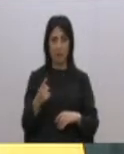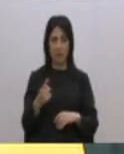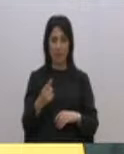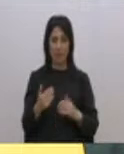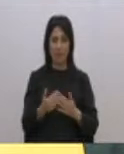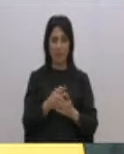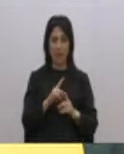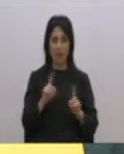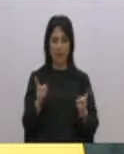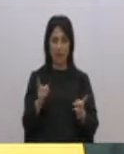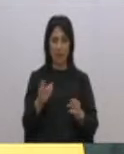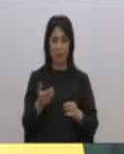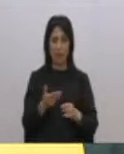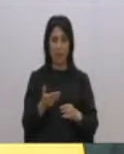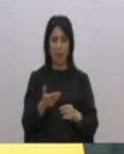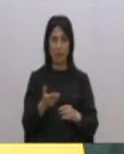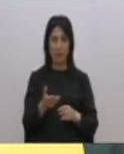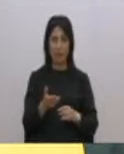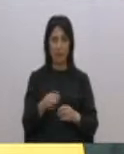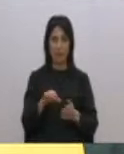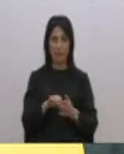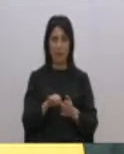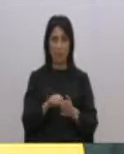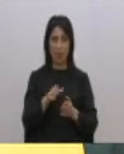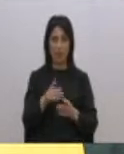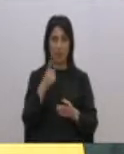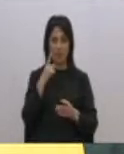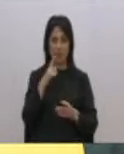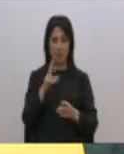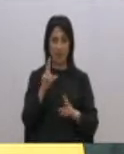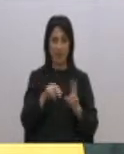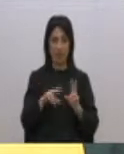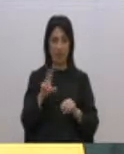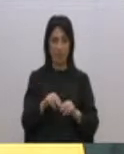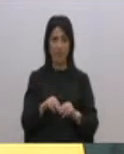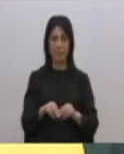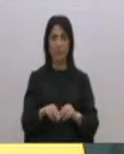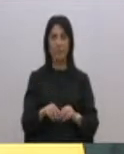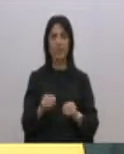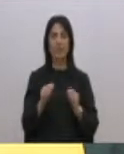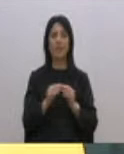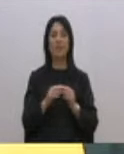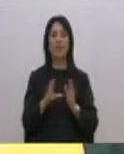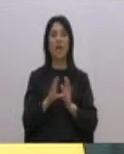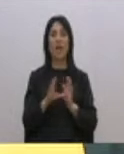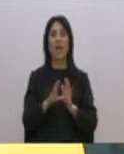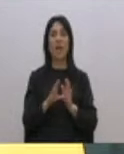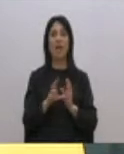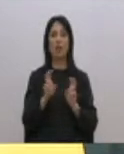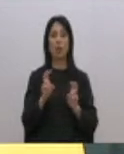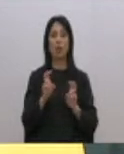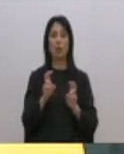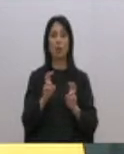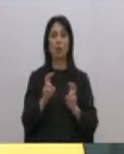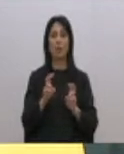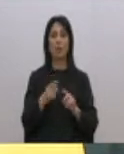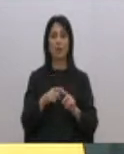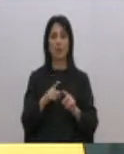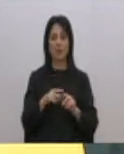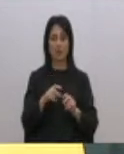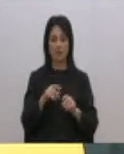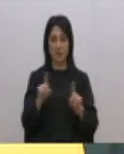ასე ვთქვათ, სიახლე, რომელსაც წარმოდგენილი ინიციატივა ითვალისწინებს. იგივე ელექტრონული მოწყობილობებით